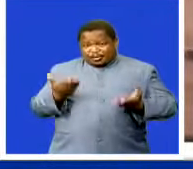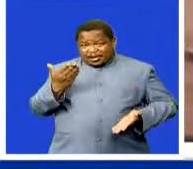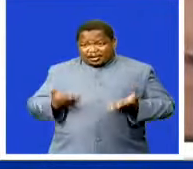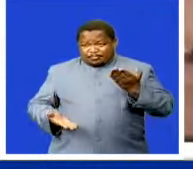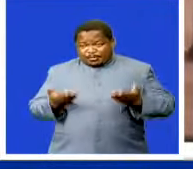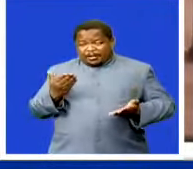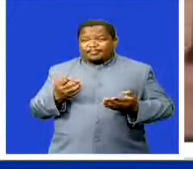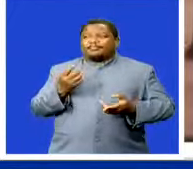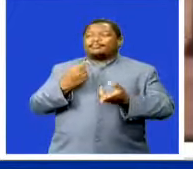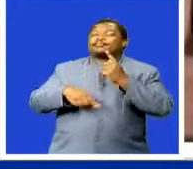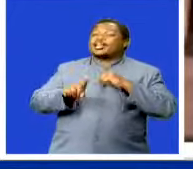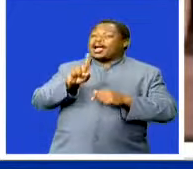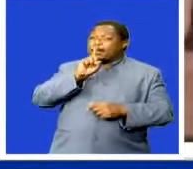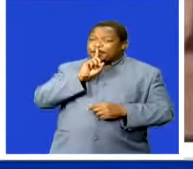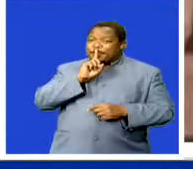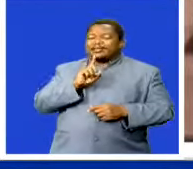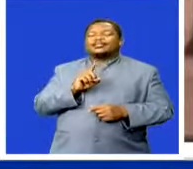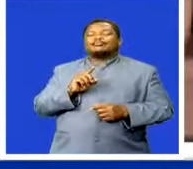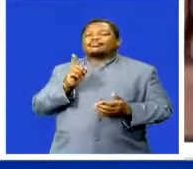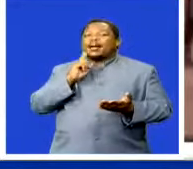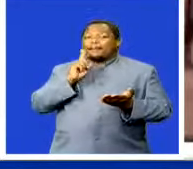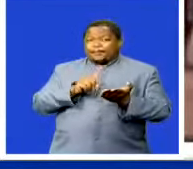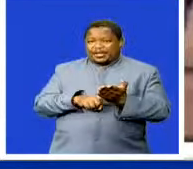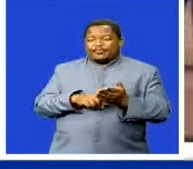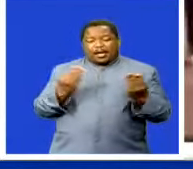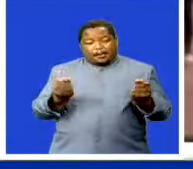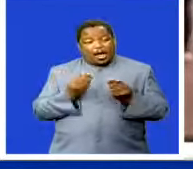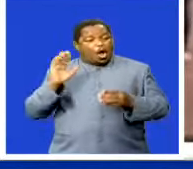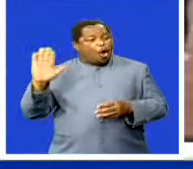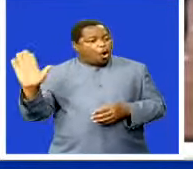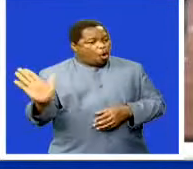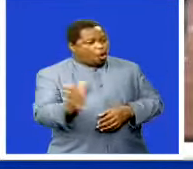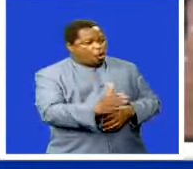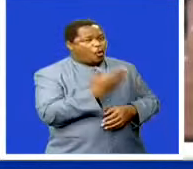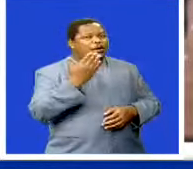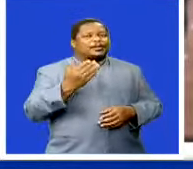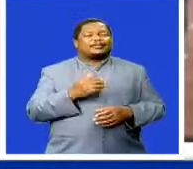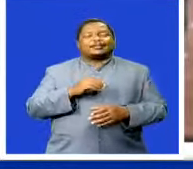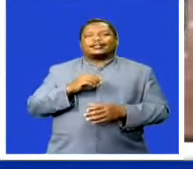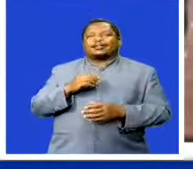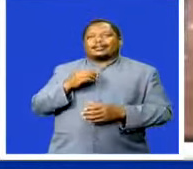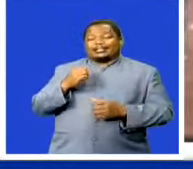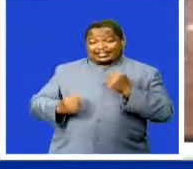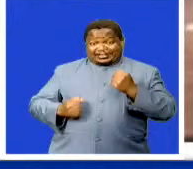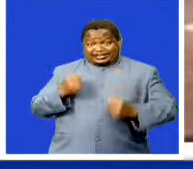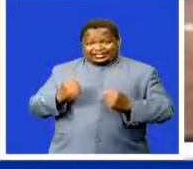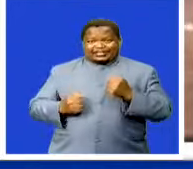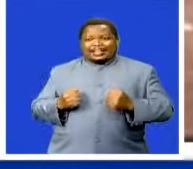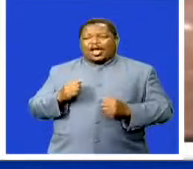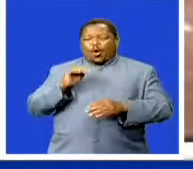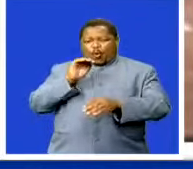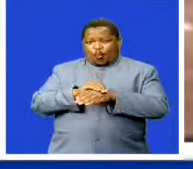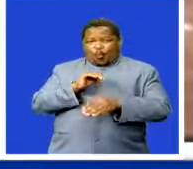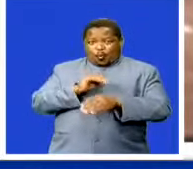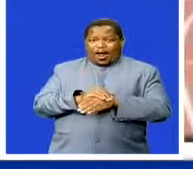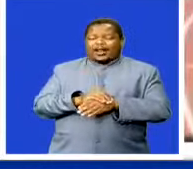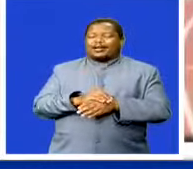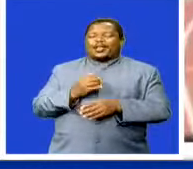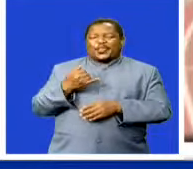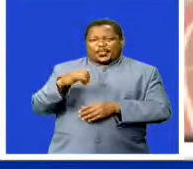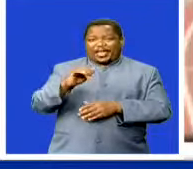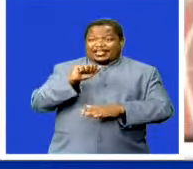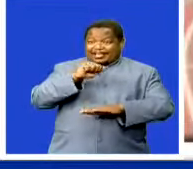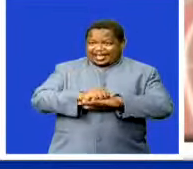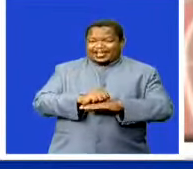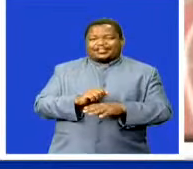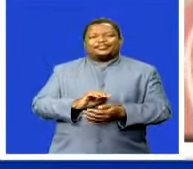So siyabelivela ukuthi wonke umuntu okhona ukuthi sikhona ukuthi si perform and then you can't blame anybody else in that. But I